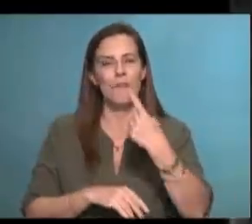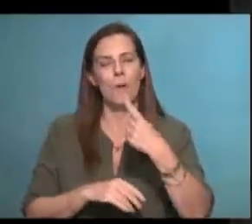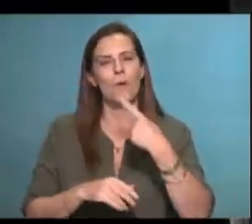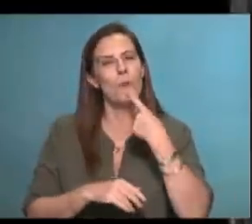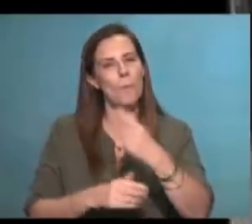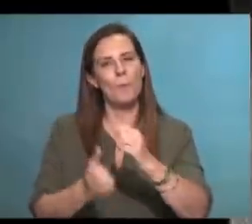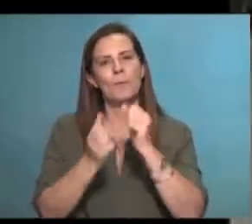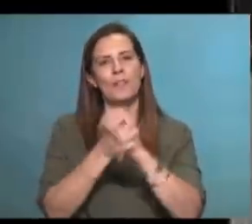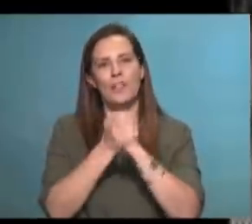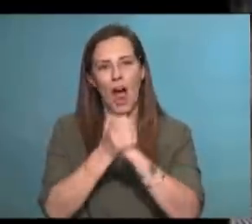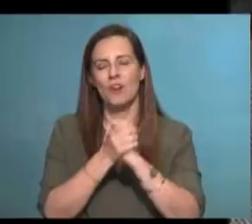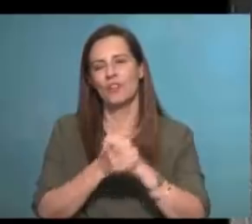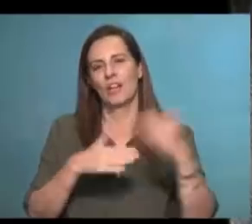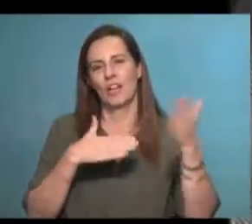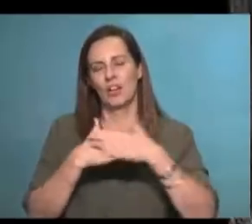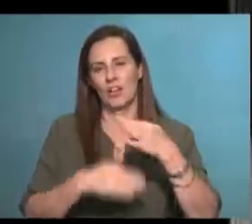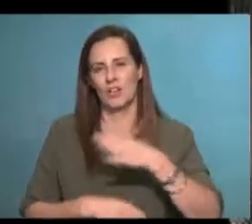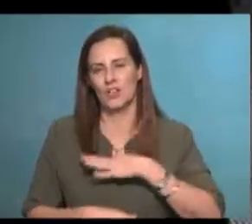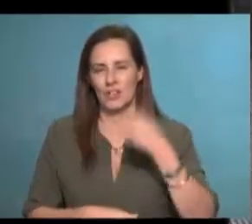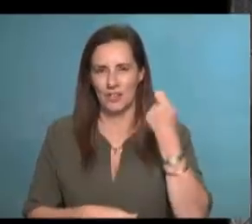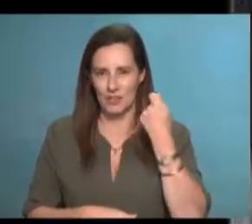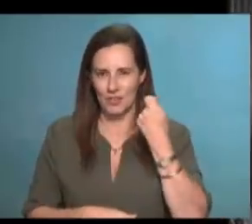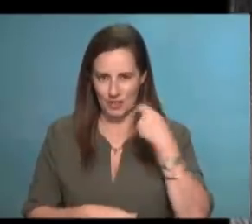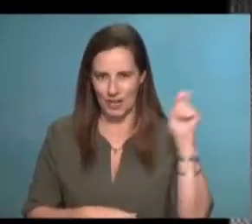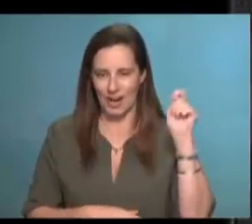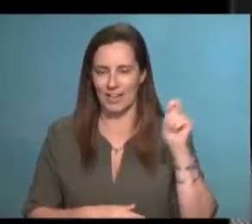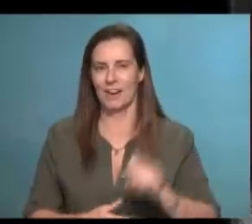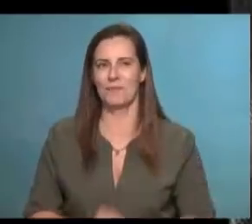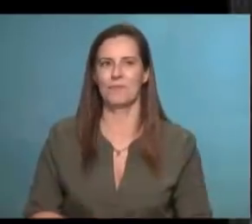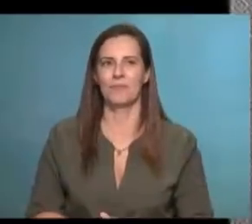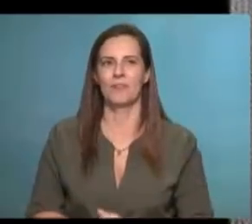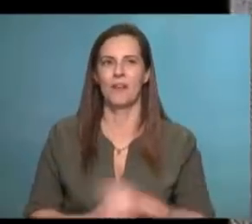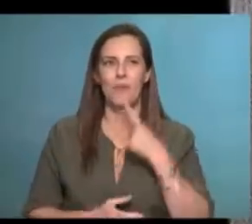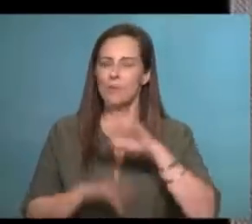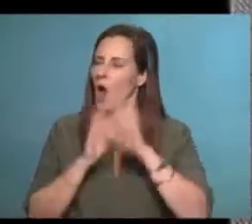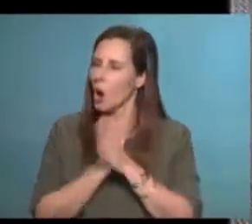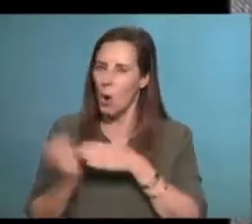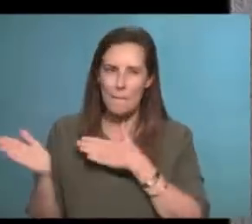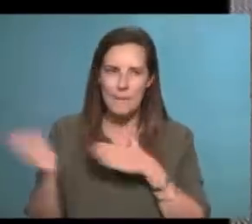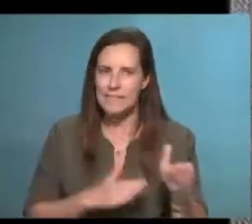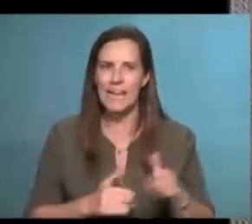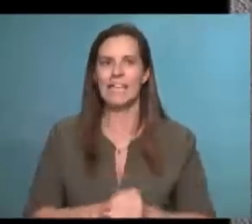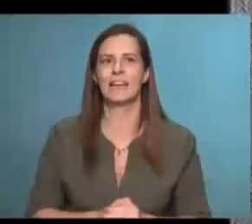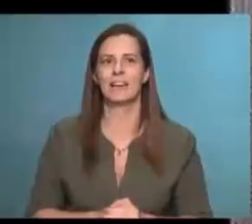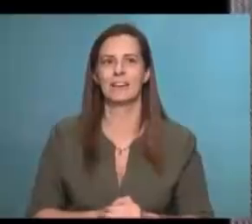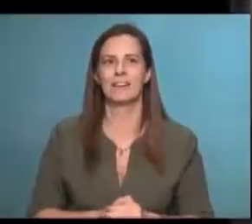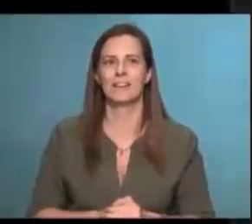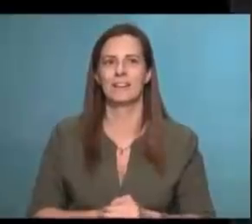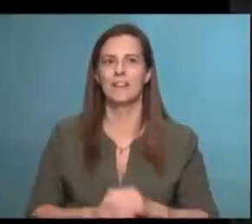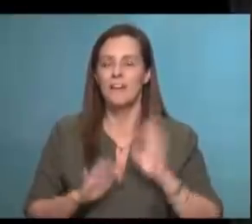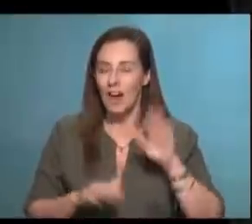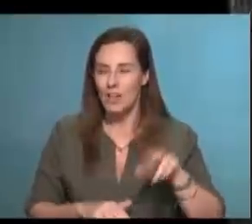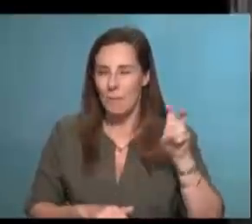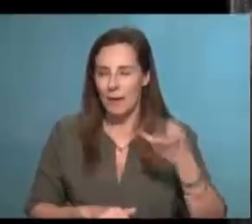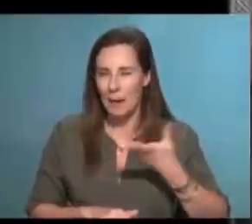66928, ומוסרים דש זה לאשתי היקרה, ומוסרים לה שהכל בסדר, ושחוץ מזה